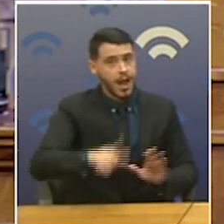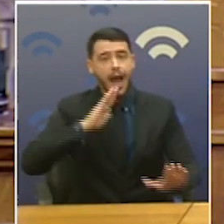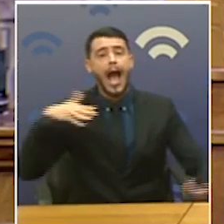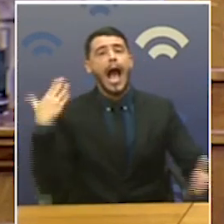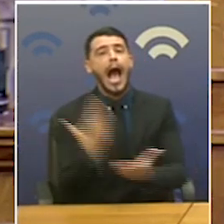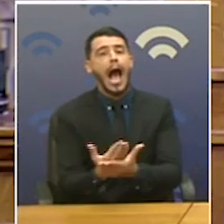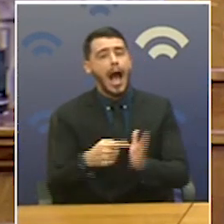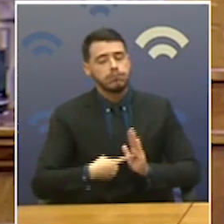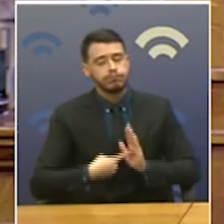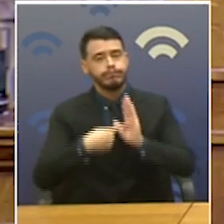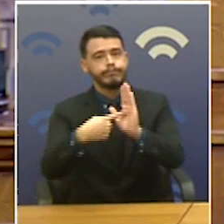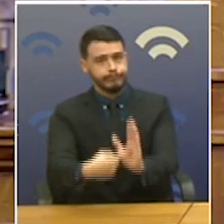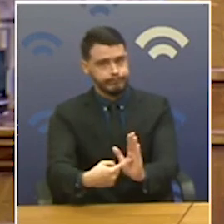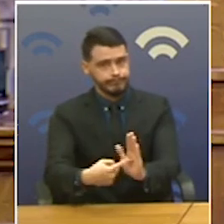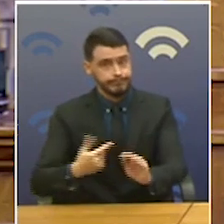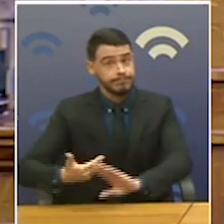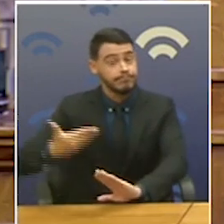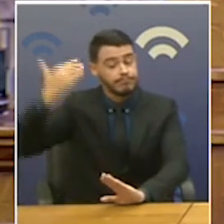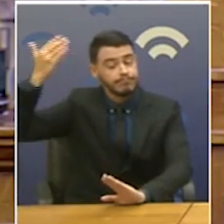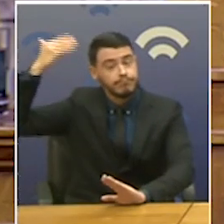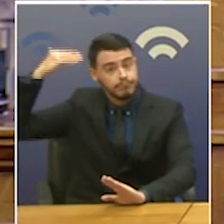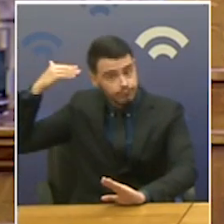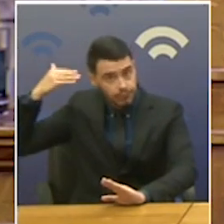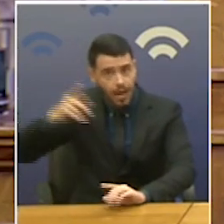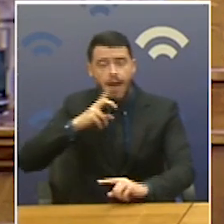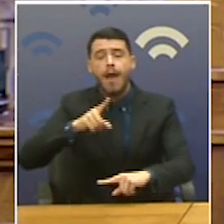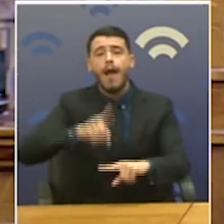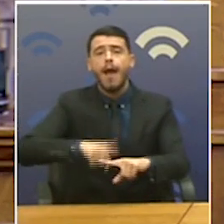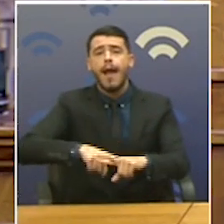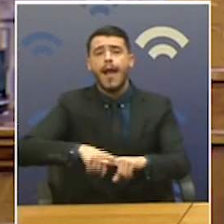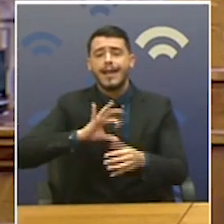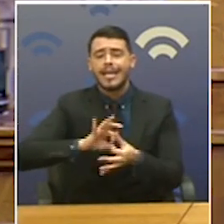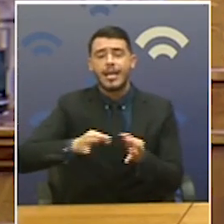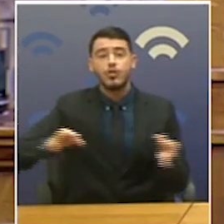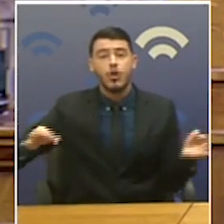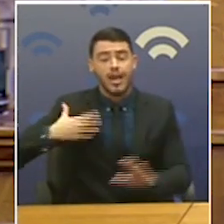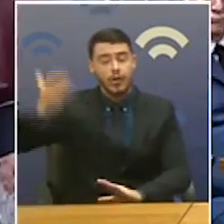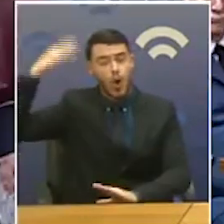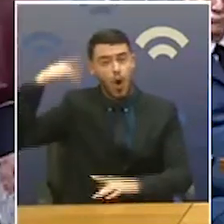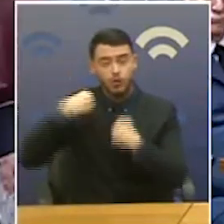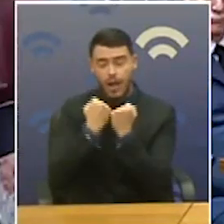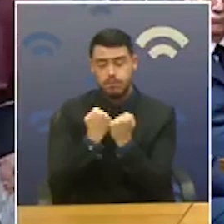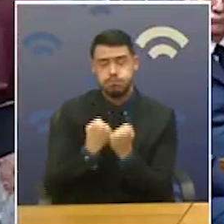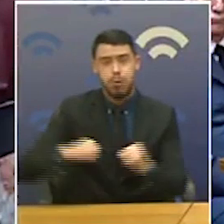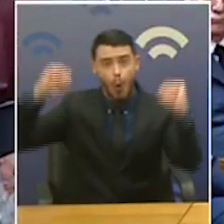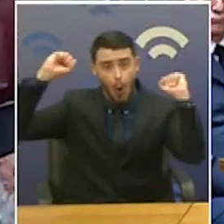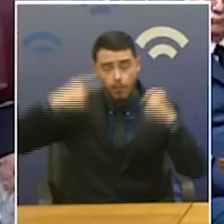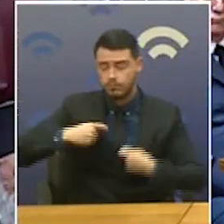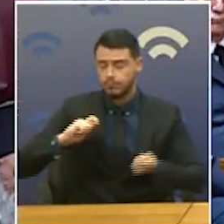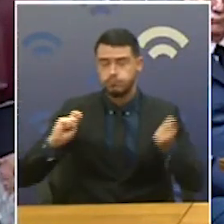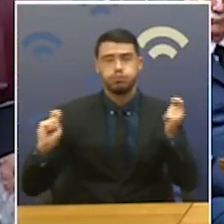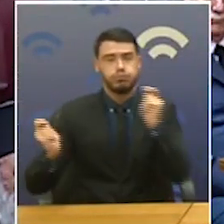εκείνη η σημαντική στροφή της ευρωπαϊκής ιστορίας έγινε άξονας, αφετηρία